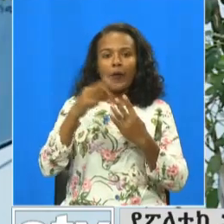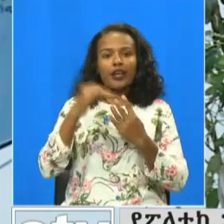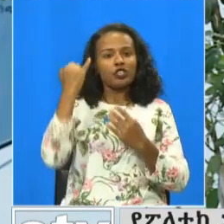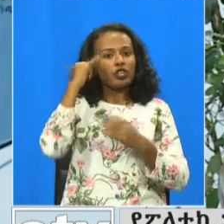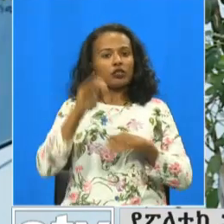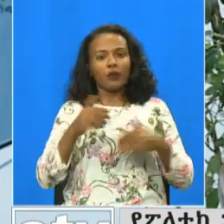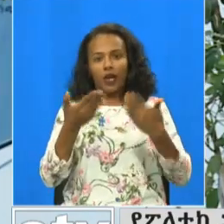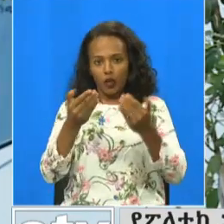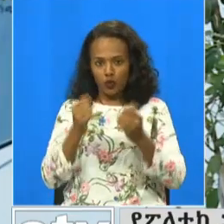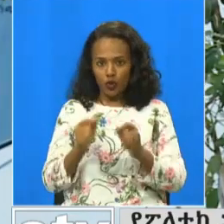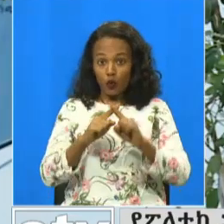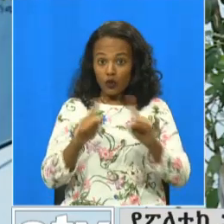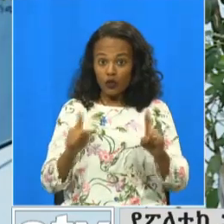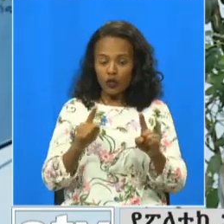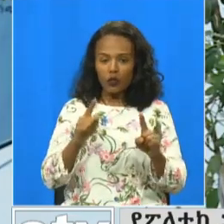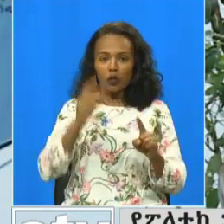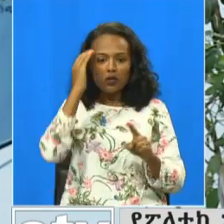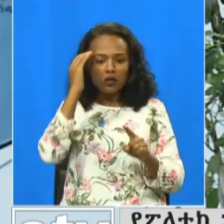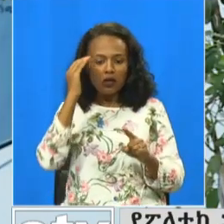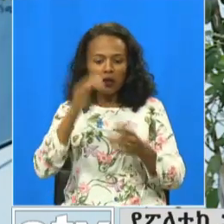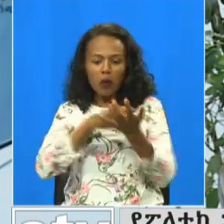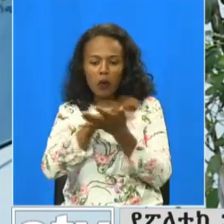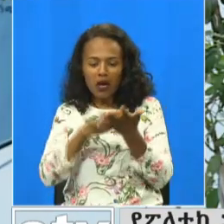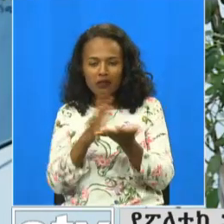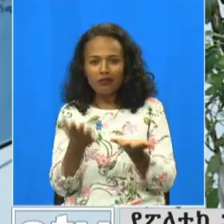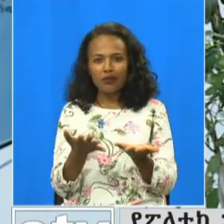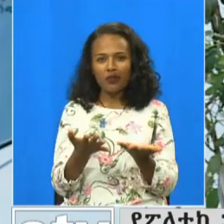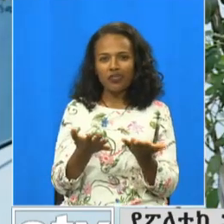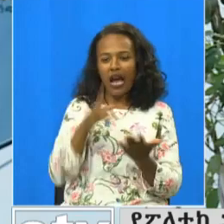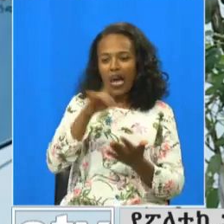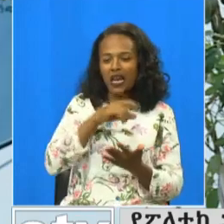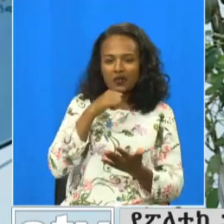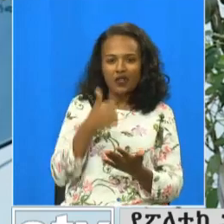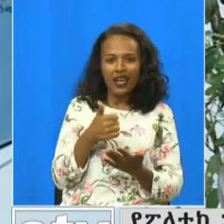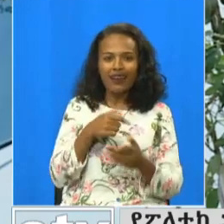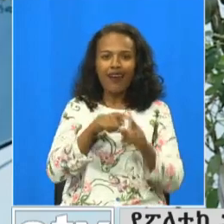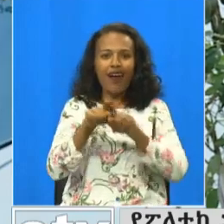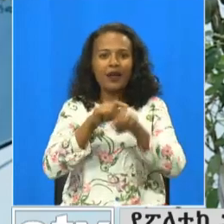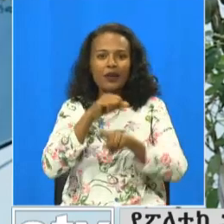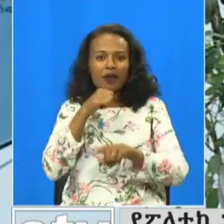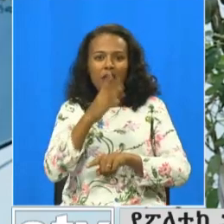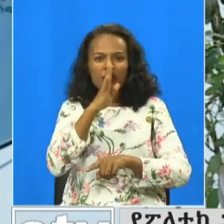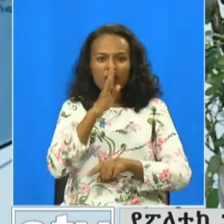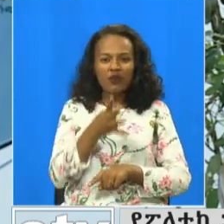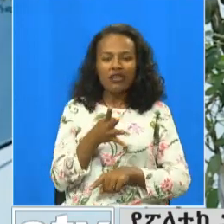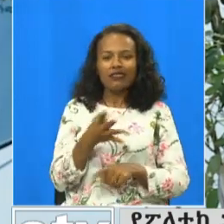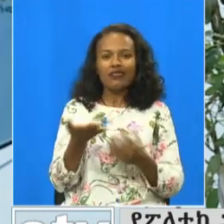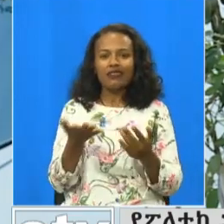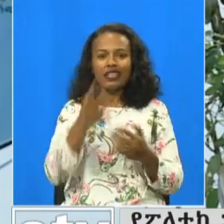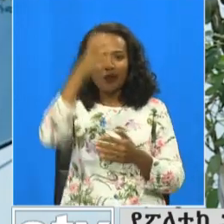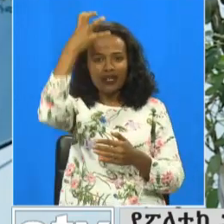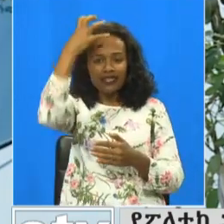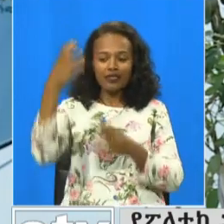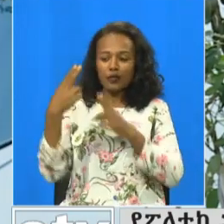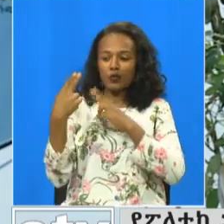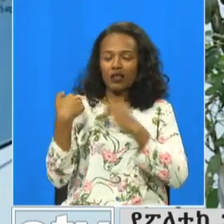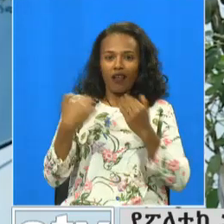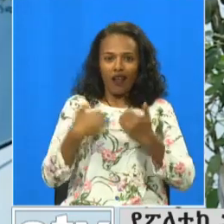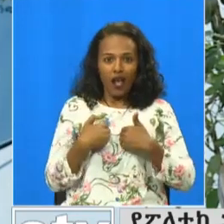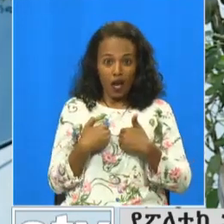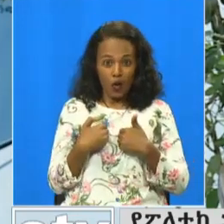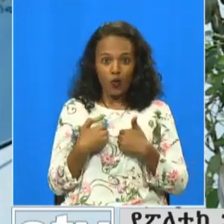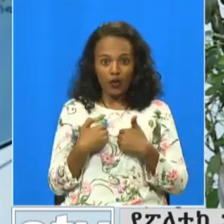ይችላሉ። ግን ወደ ውከትና በጥብጥ ወደ አላስፈላጊ አለመግባባት የሚፈጠር የመንግስትንም ስልጣን ላይ ያለው